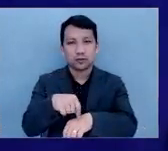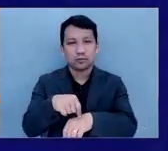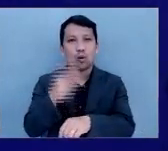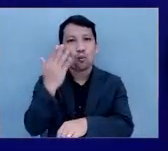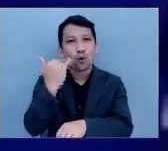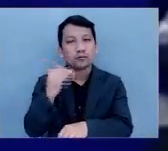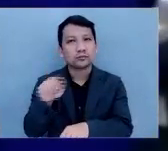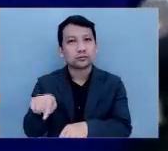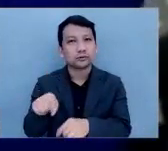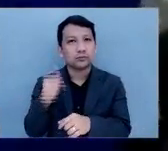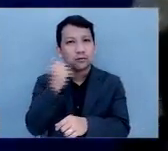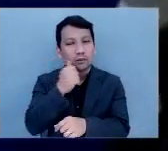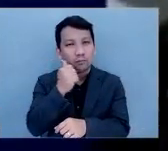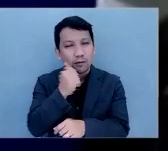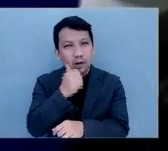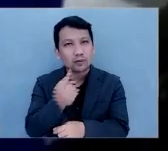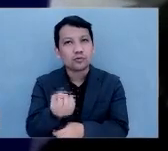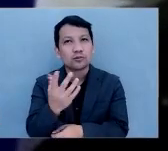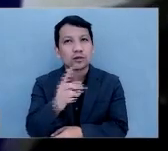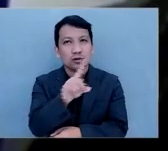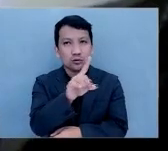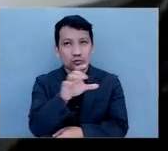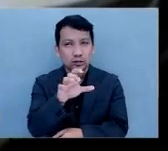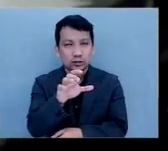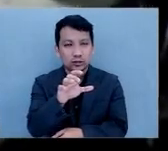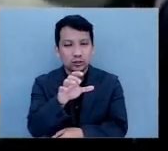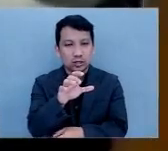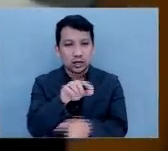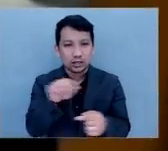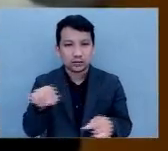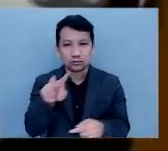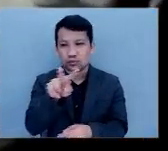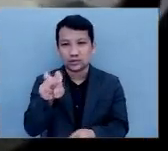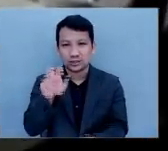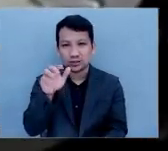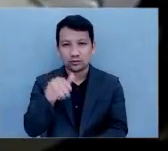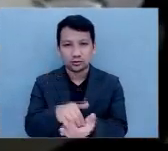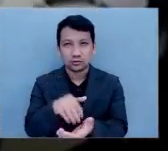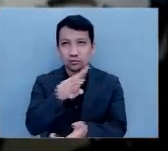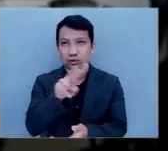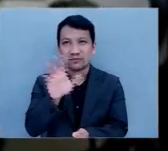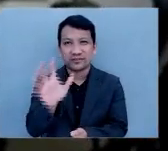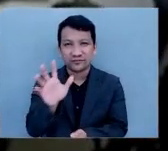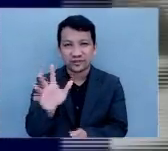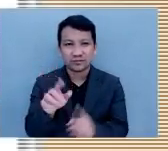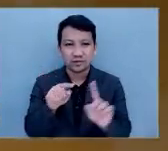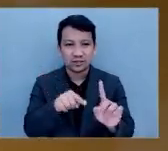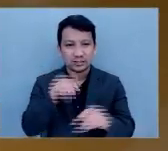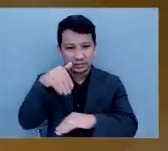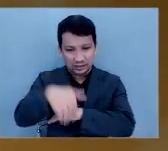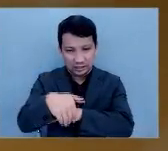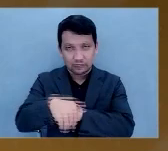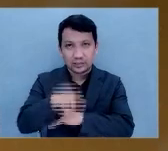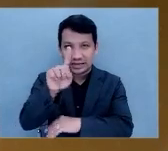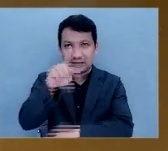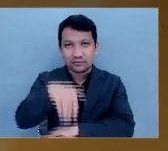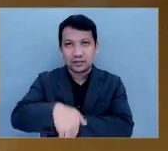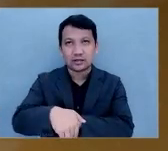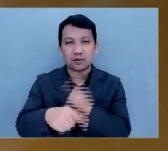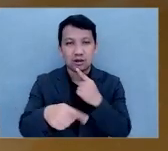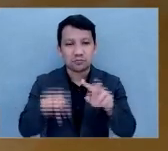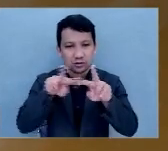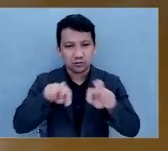niya umano ang mga babae sa halagang Php1,000 hanggang php50,000 kada gabi base sa